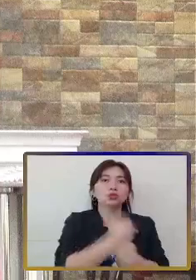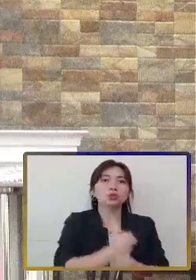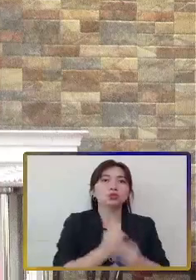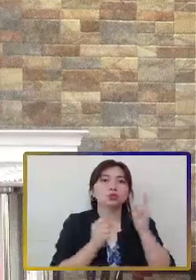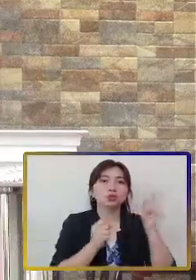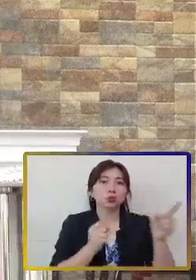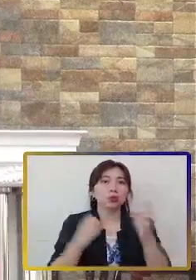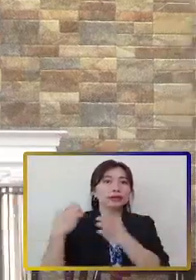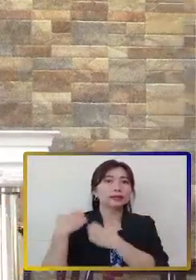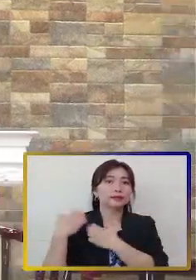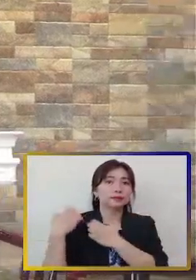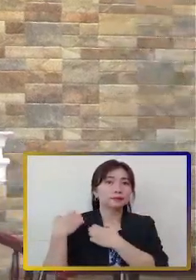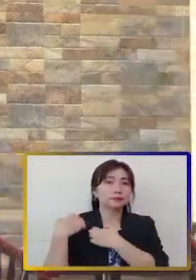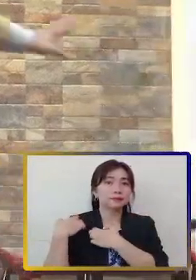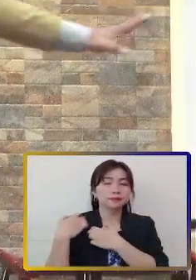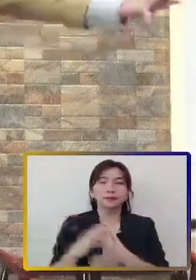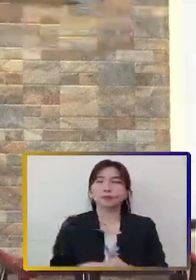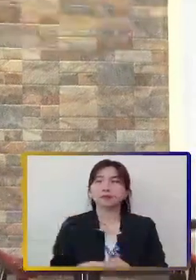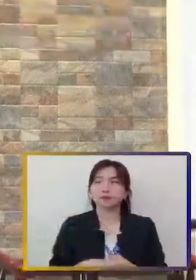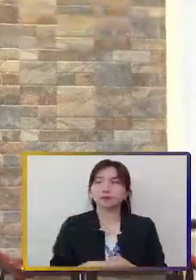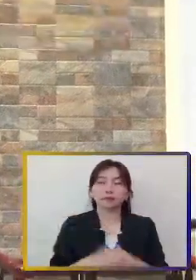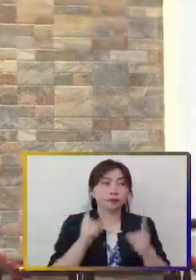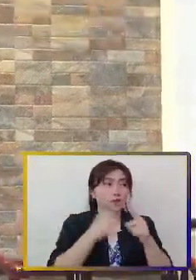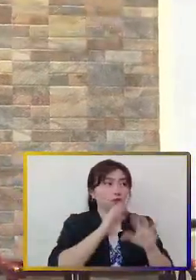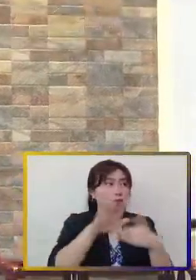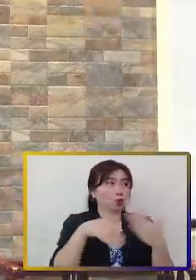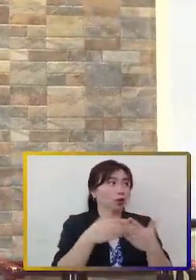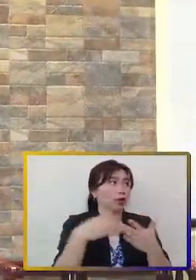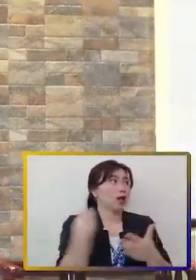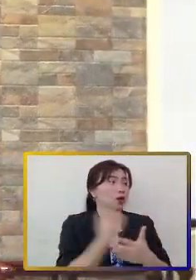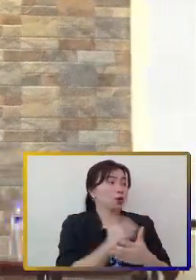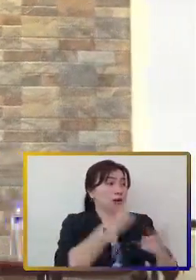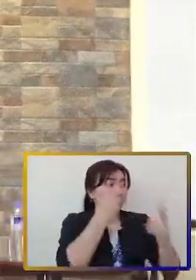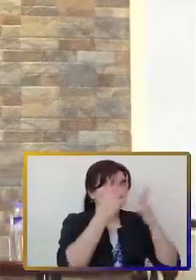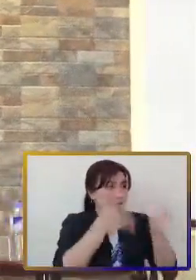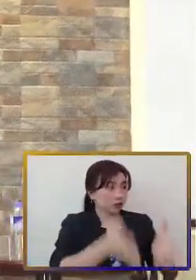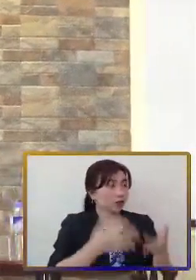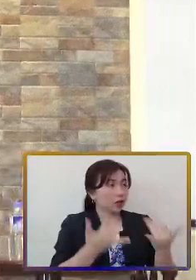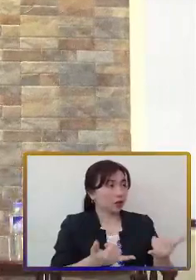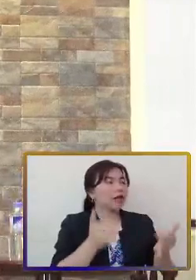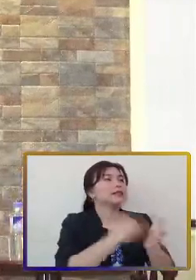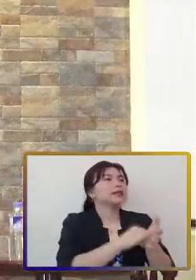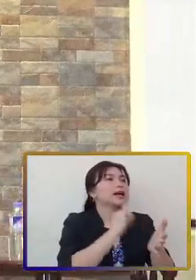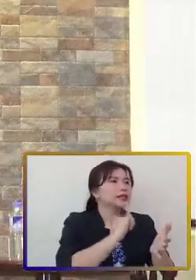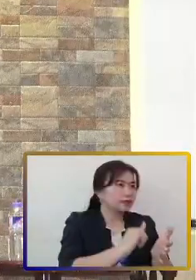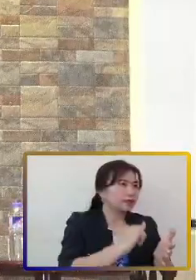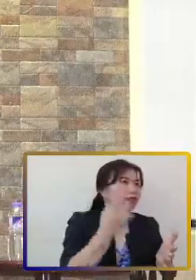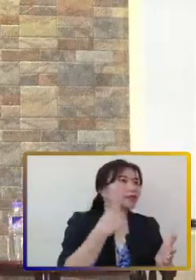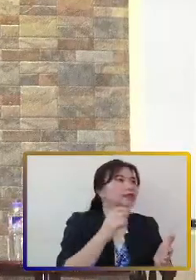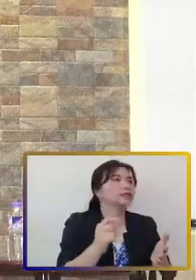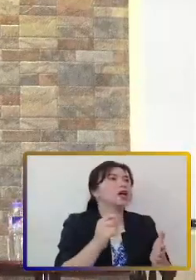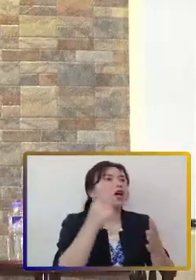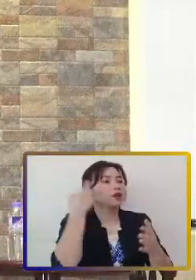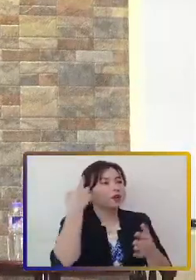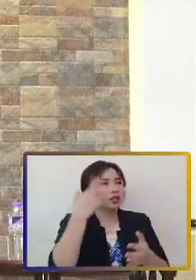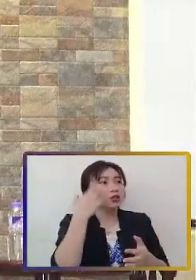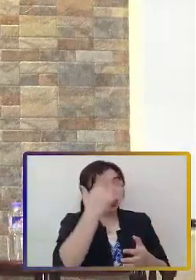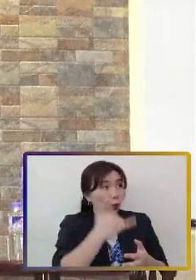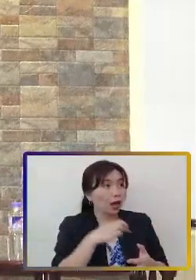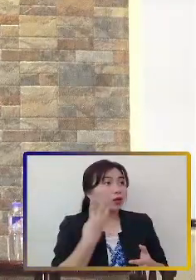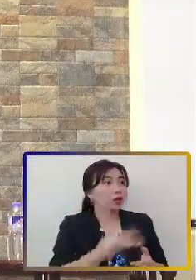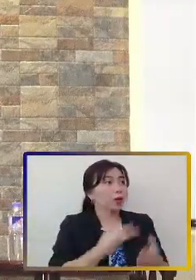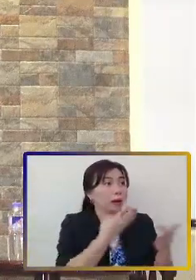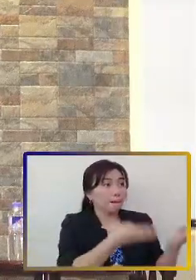ito ang tiyak mong aasahan para sa mga bisita po namin that's the main reason why we are bringing you to this church Not for the